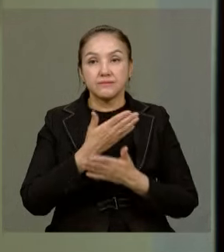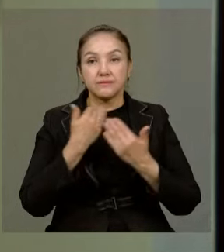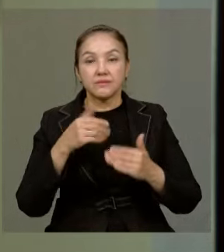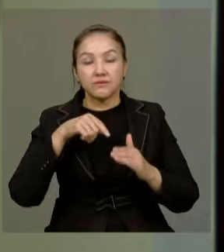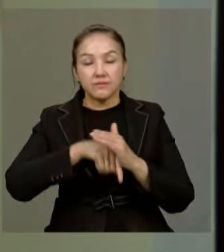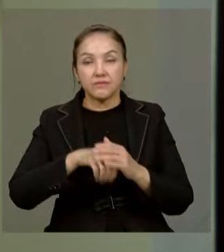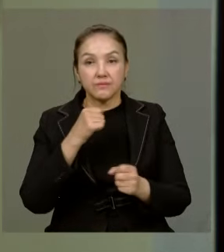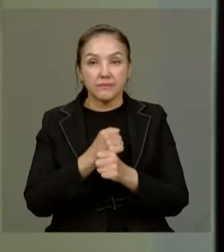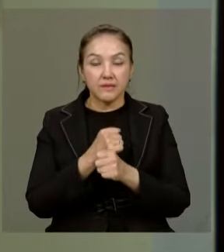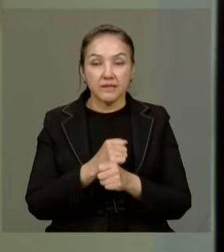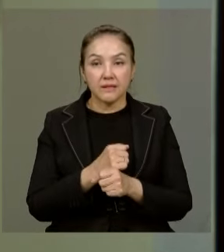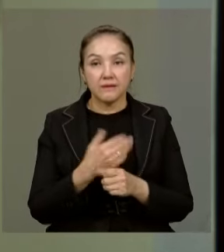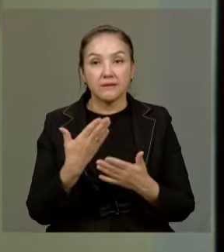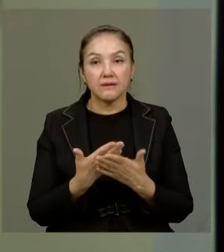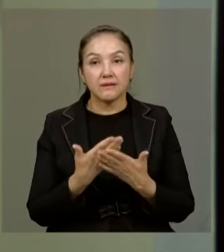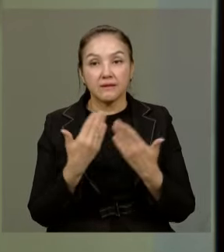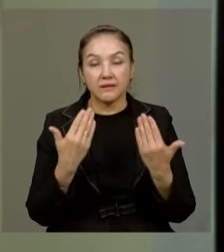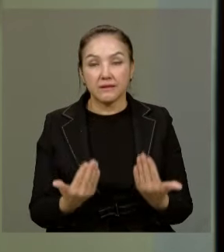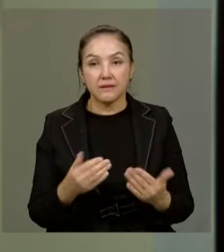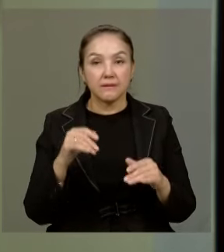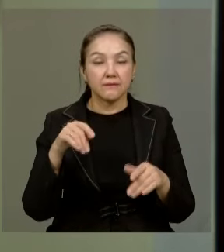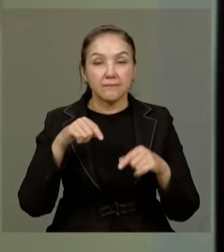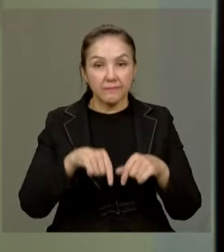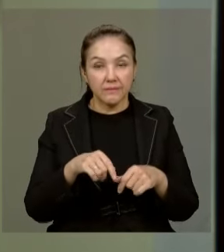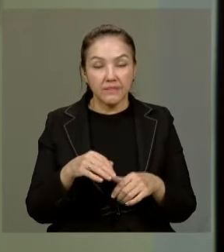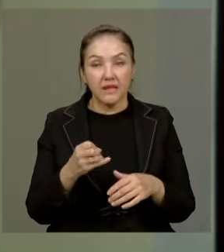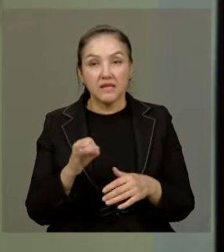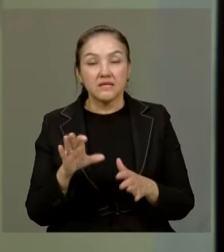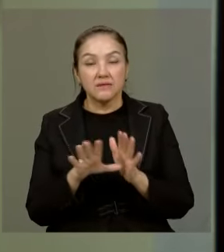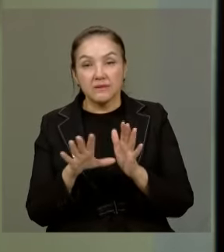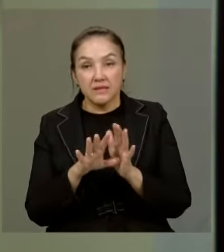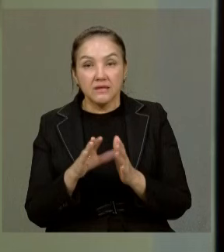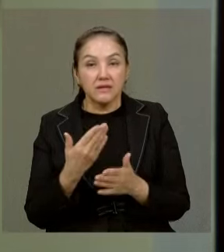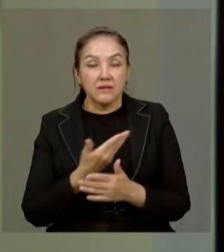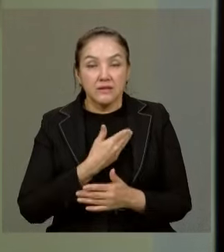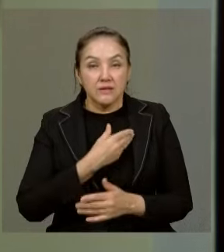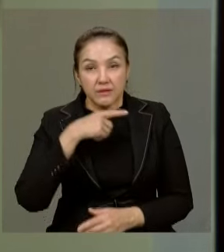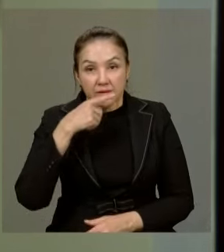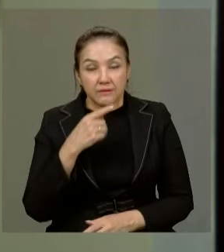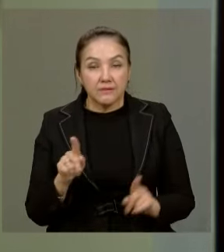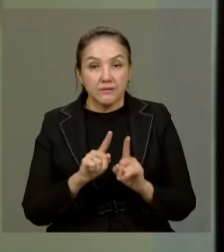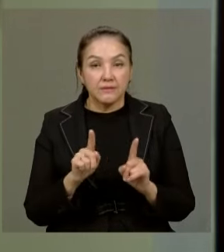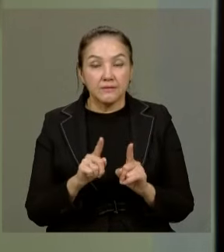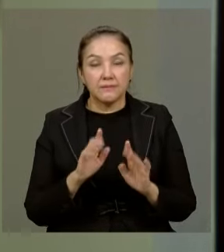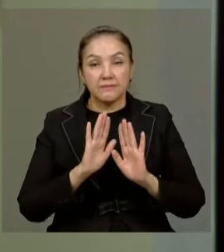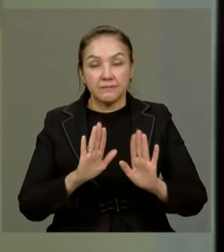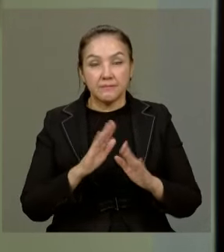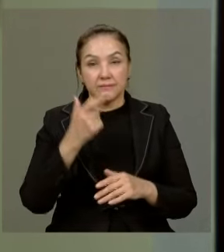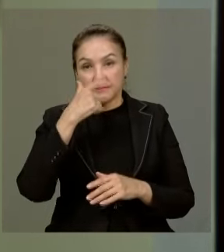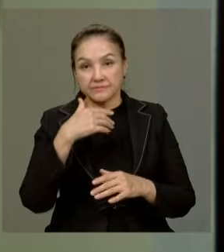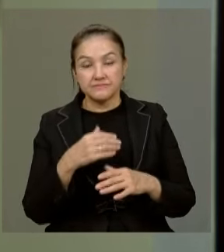внутреннего производства и здесь по производству атомной энергии Я тоже хотела бы сказать что только